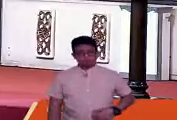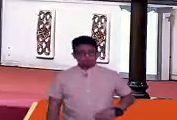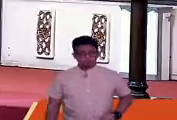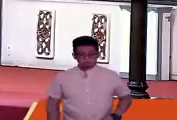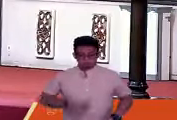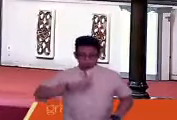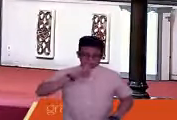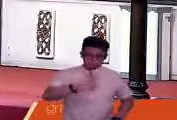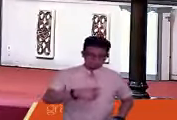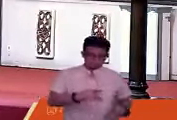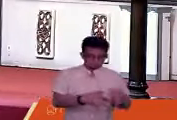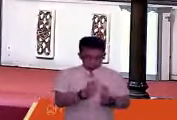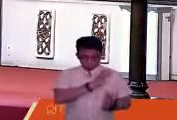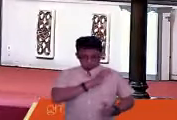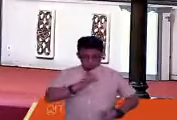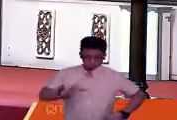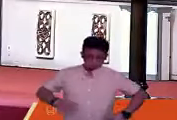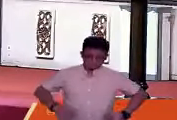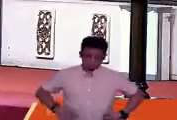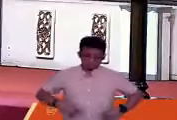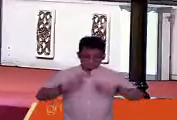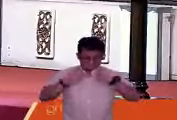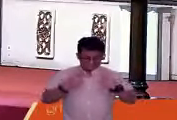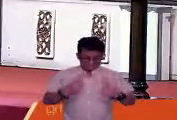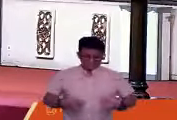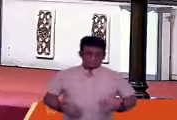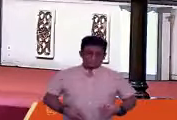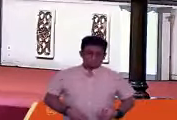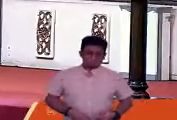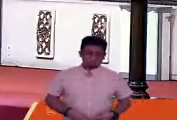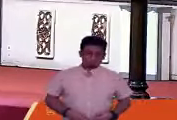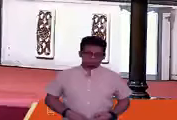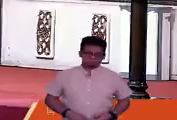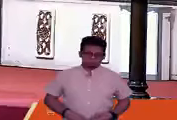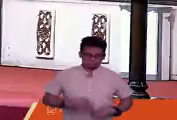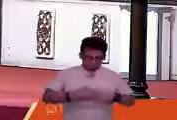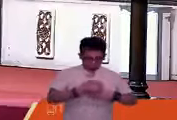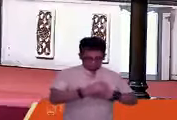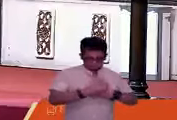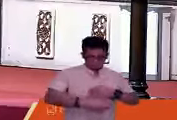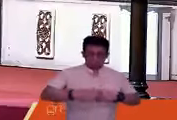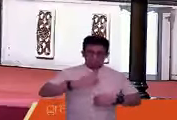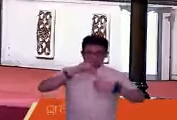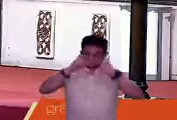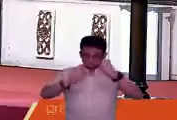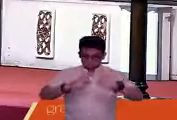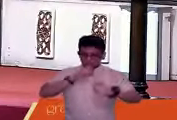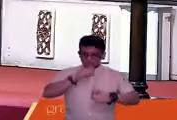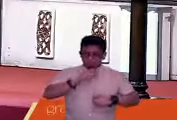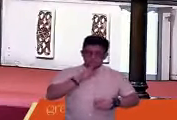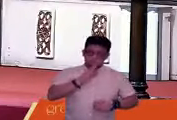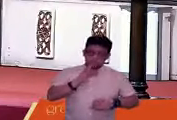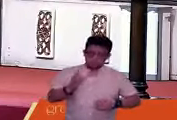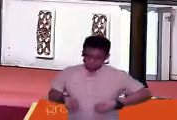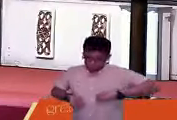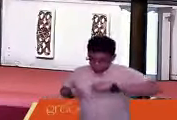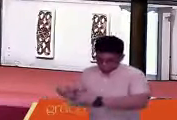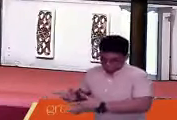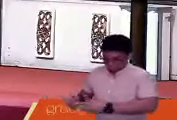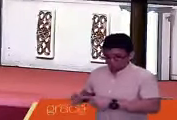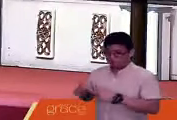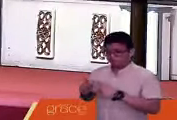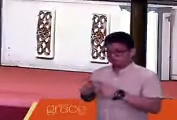Mao na miingon si Jesus Christ, dili pwede ihatag ang bread ngadto sa dogs. Kita mga dogs